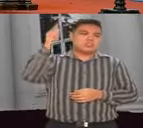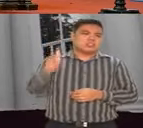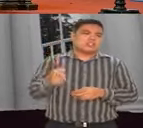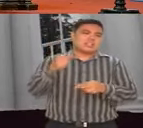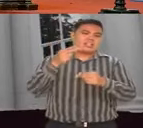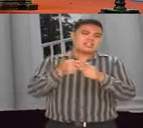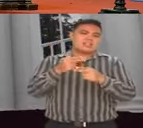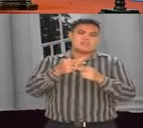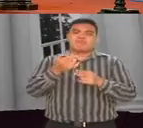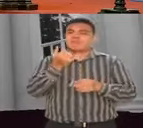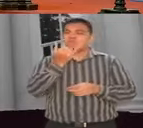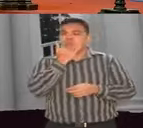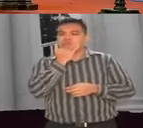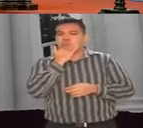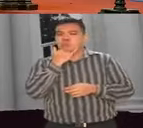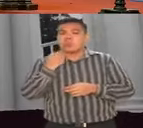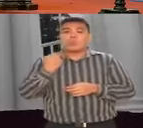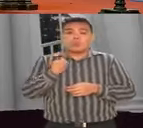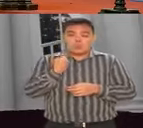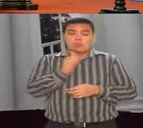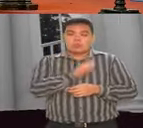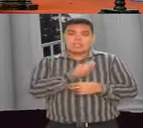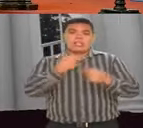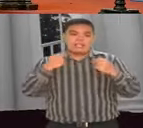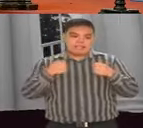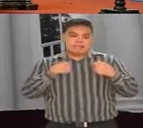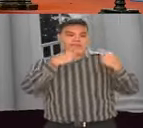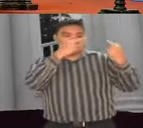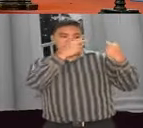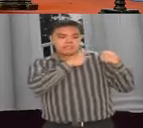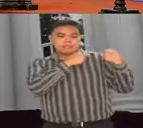in vain. Don't you realize we have a responsibility as well?